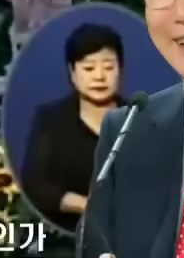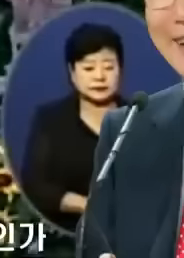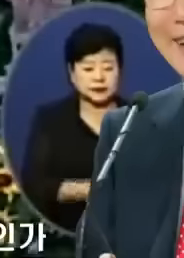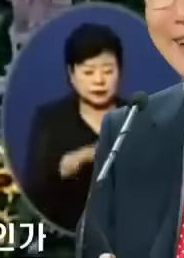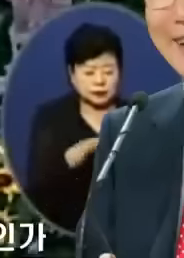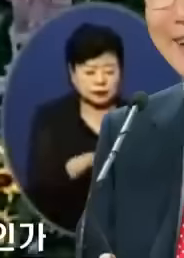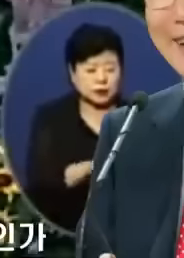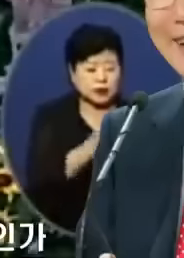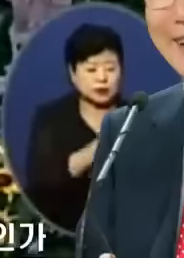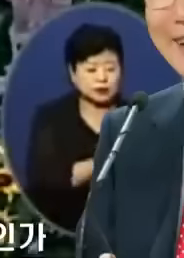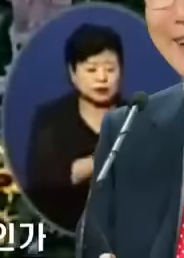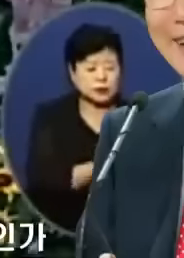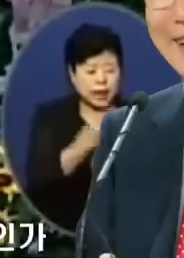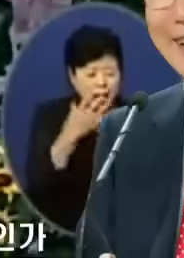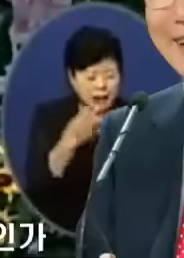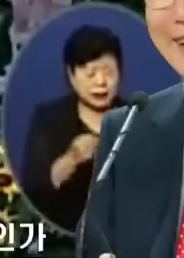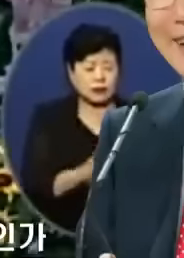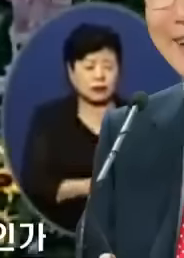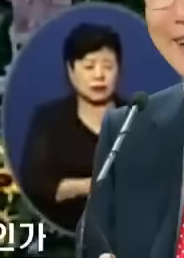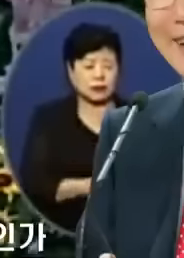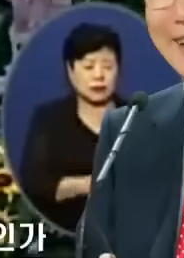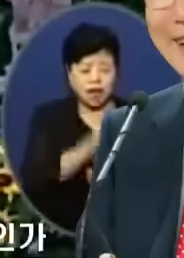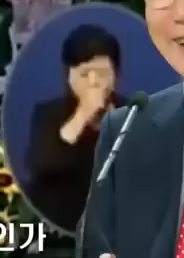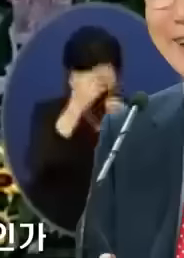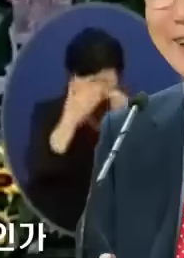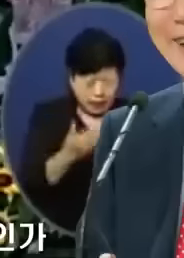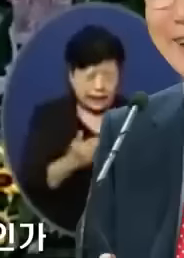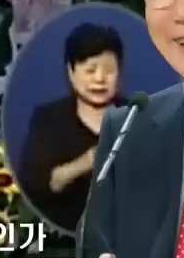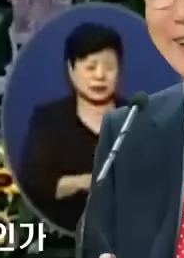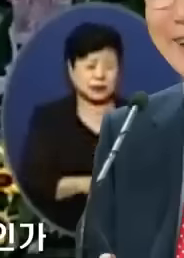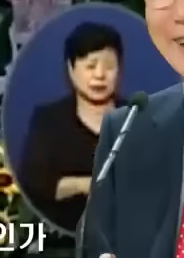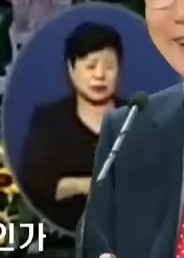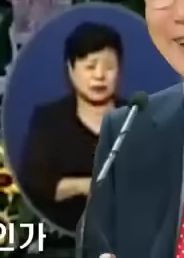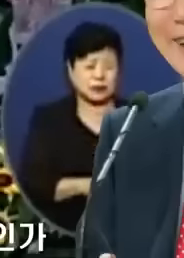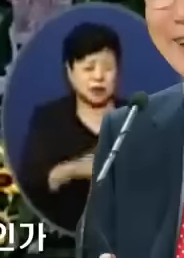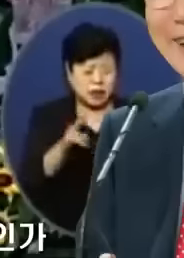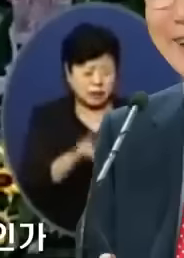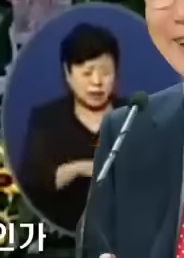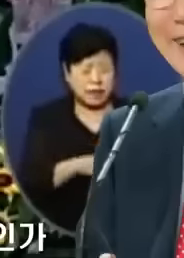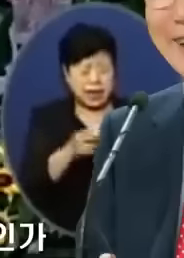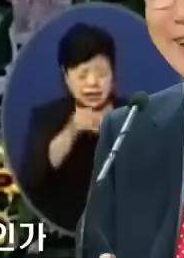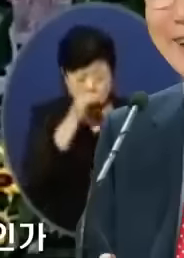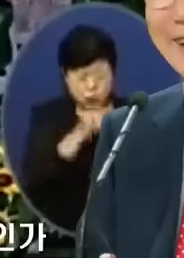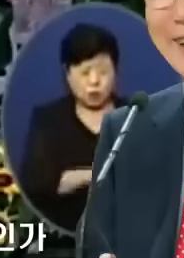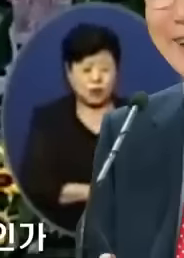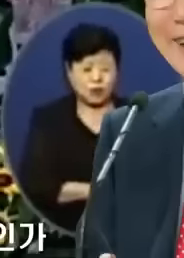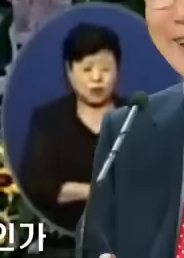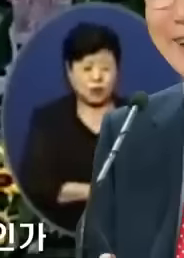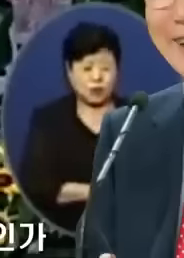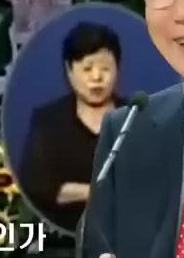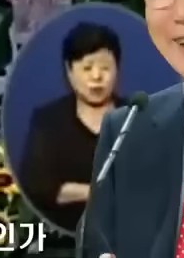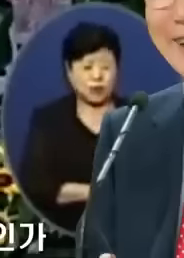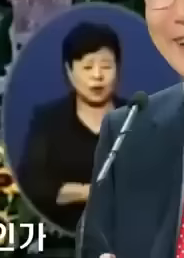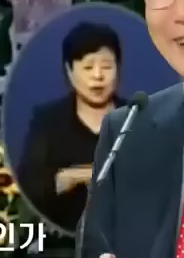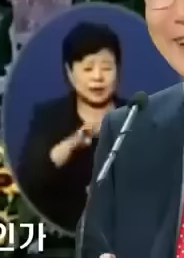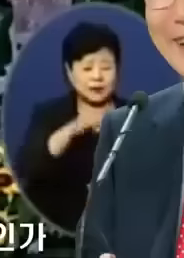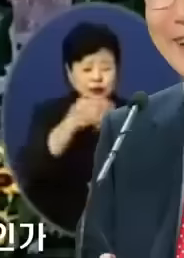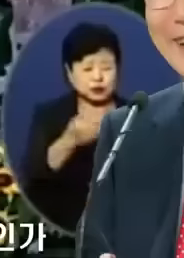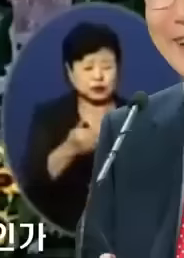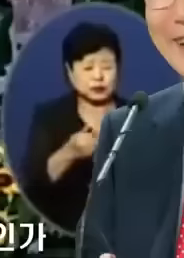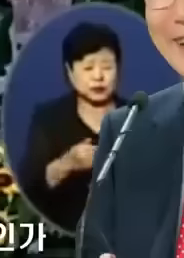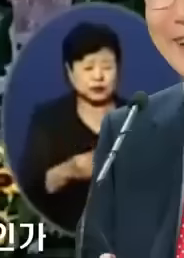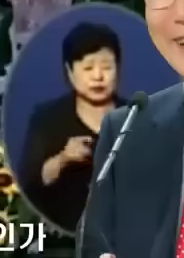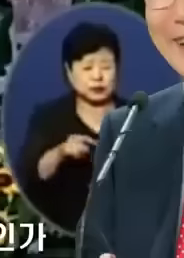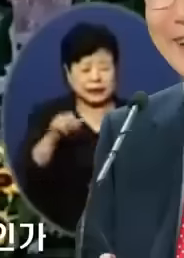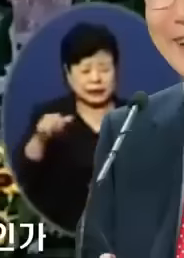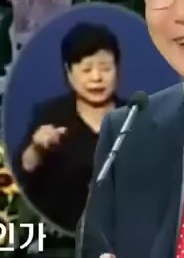수고를 넘치도록 하고 옥에도 갇히고 매도 수없이 맞고 40에 하나 감한 매를 다섯